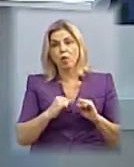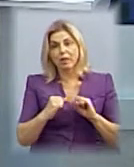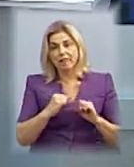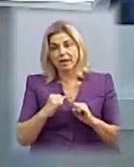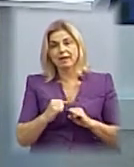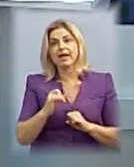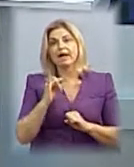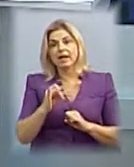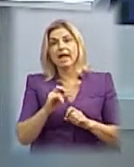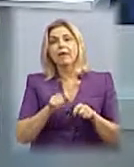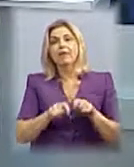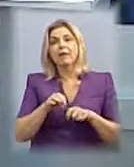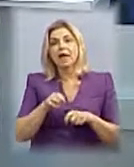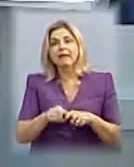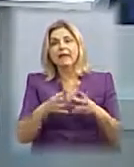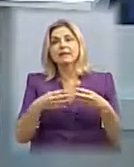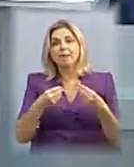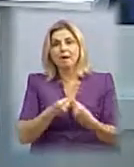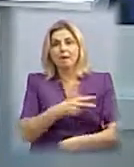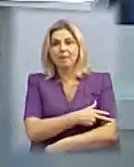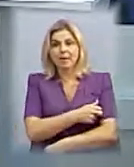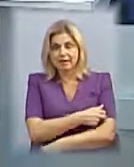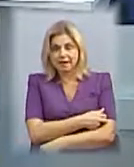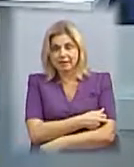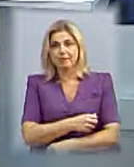та експерту сімейної медицини Ольги